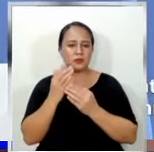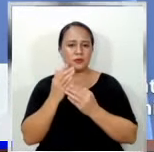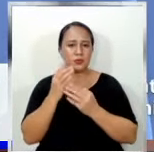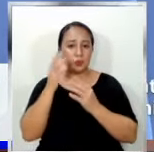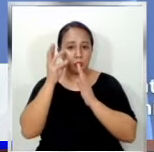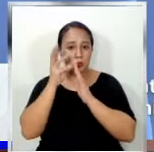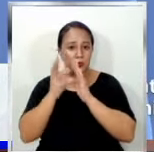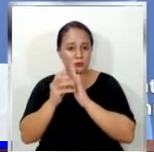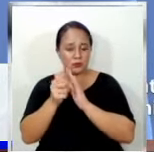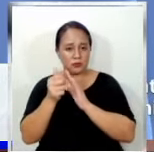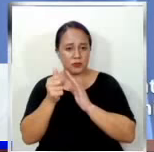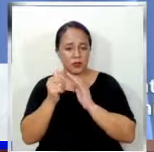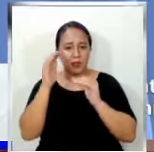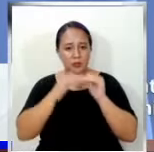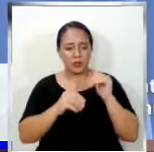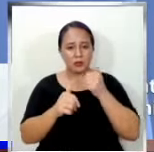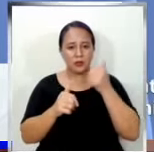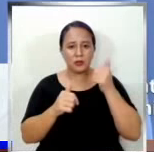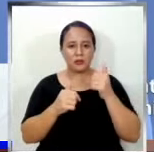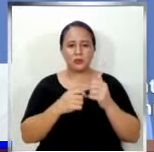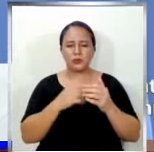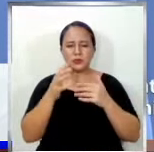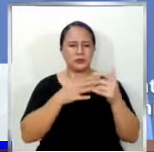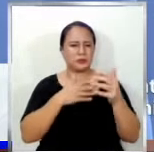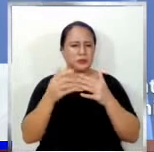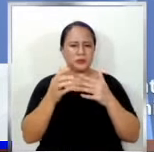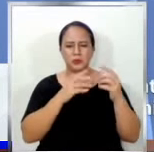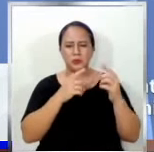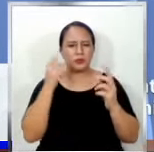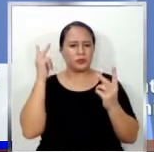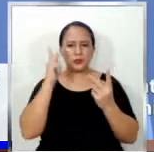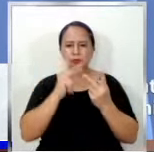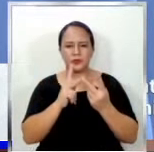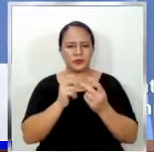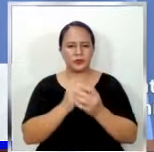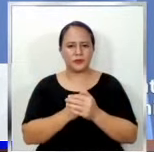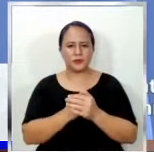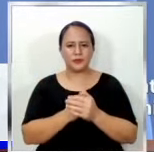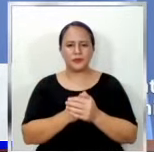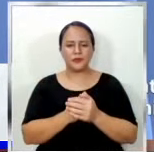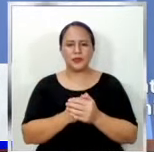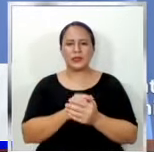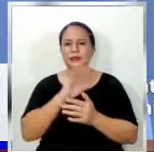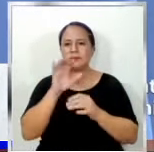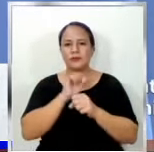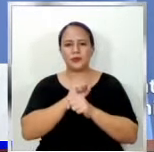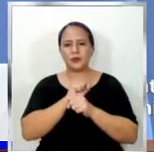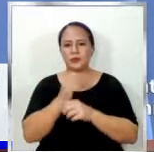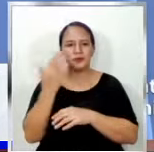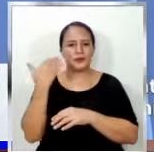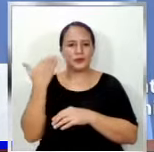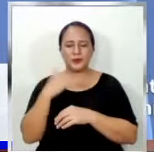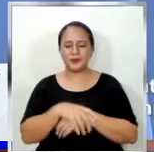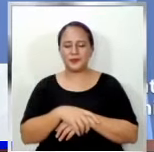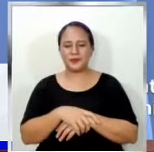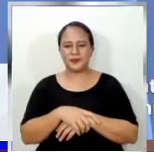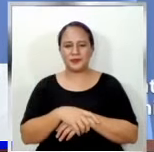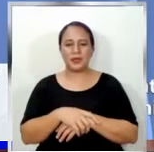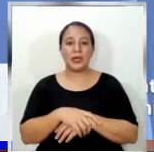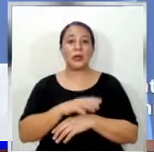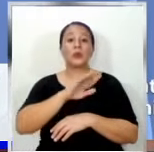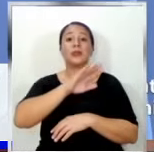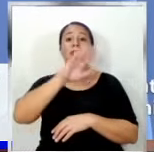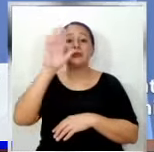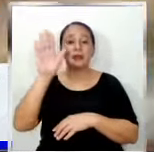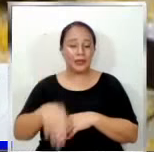no matter how noble the intent, has never worked in the past and it never will be